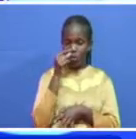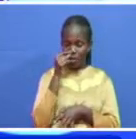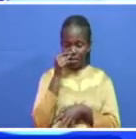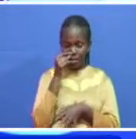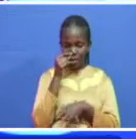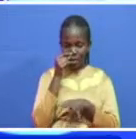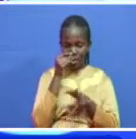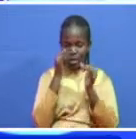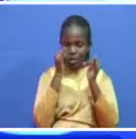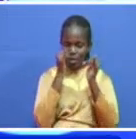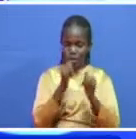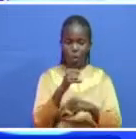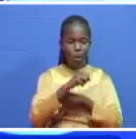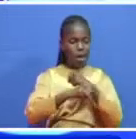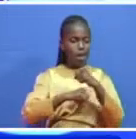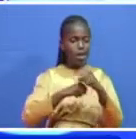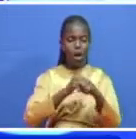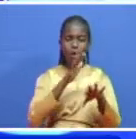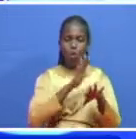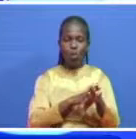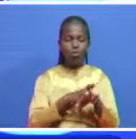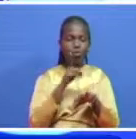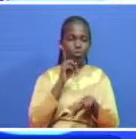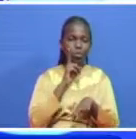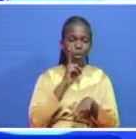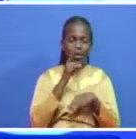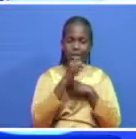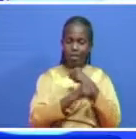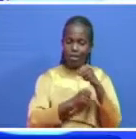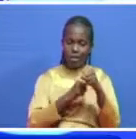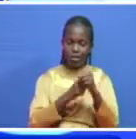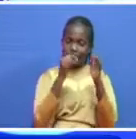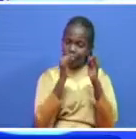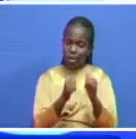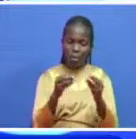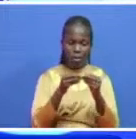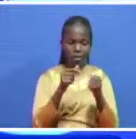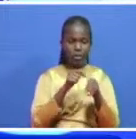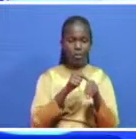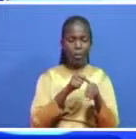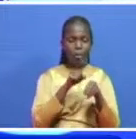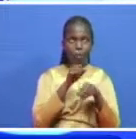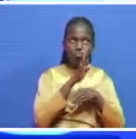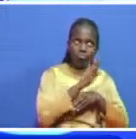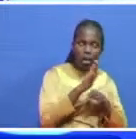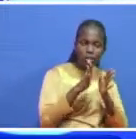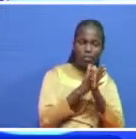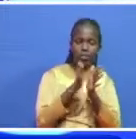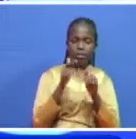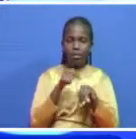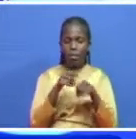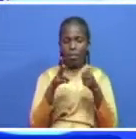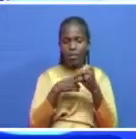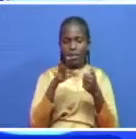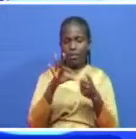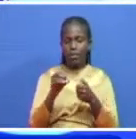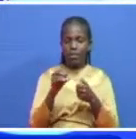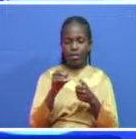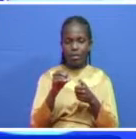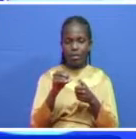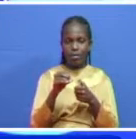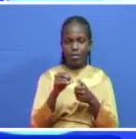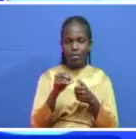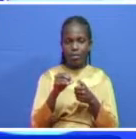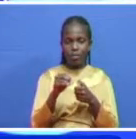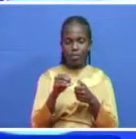nesa, tukoma na ingi mwaka ni mwe mudhenyani wa uni mwendoni wa saa monza na mwendoni wa saa umwe na nusu. Kwata mwaka nesa na